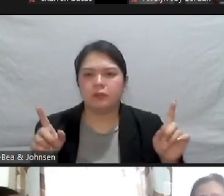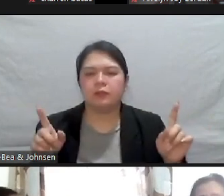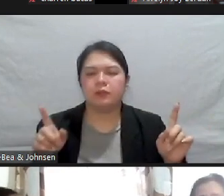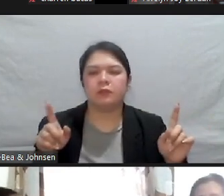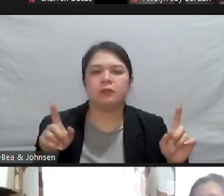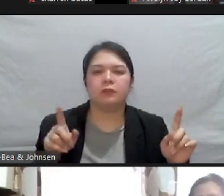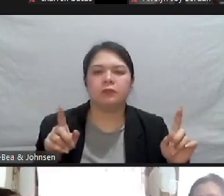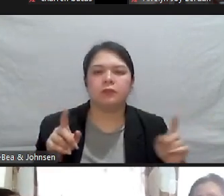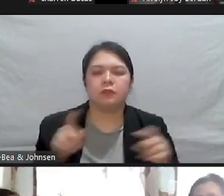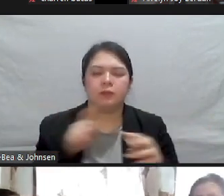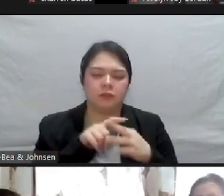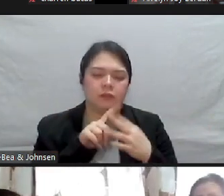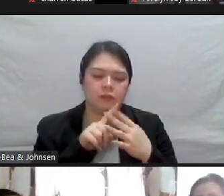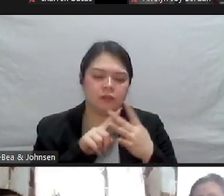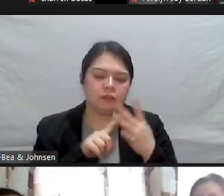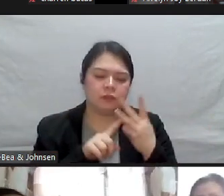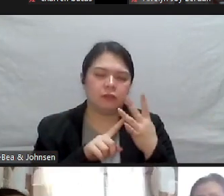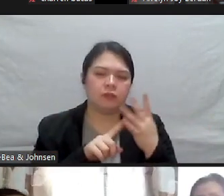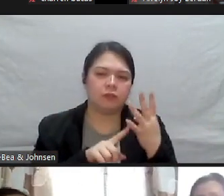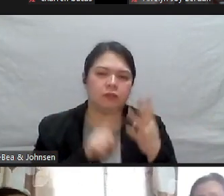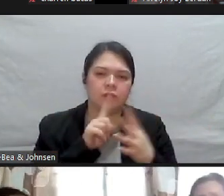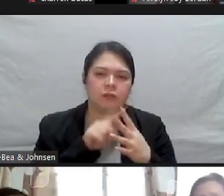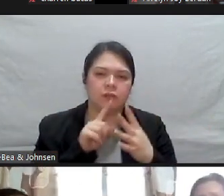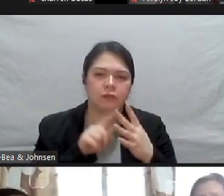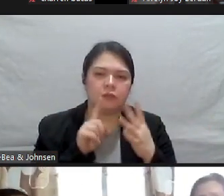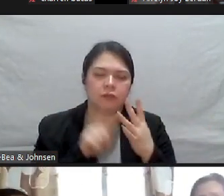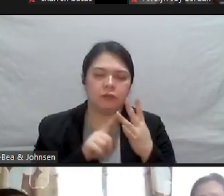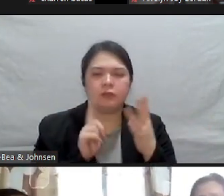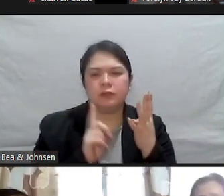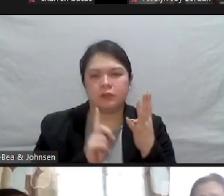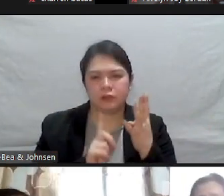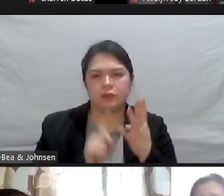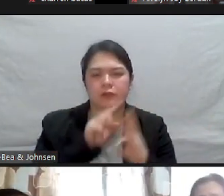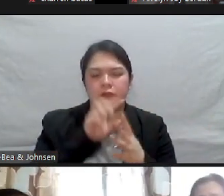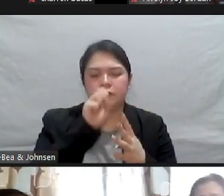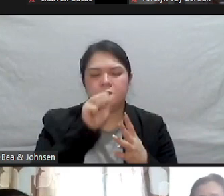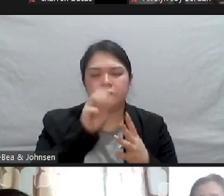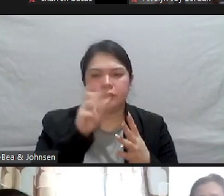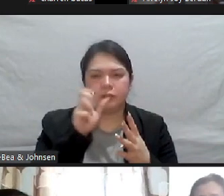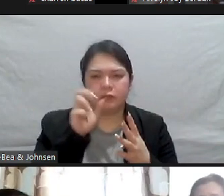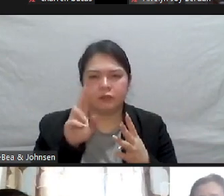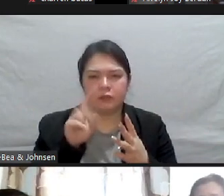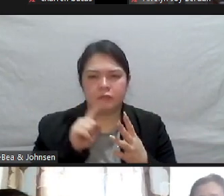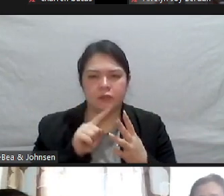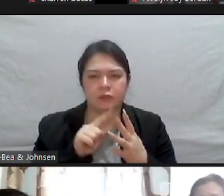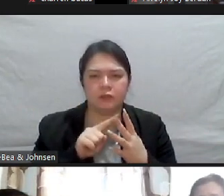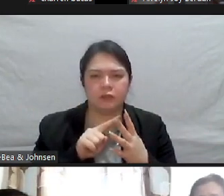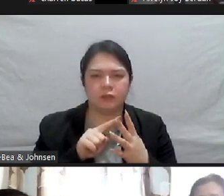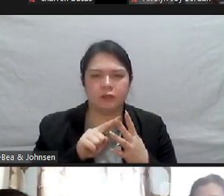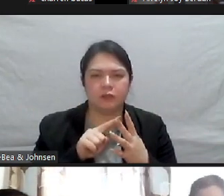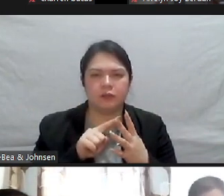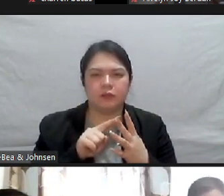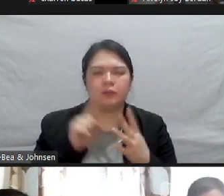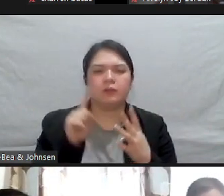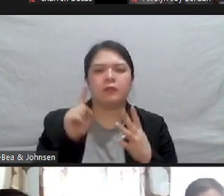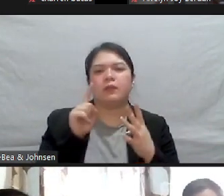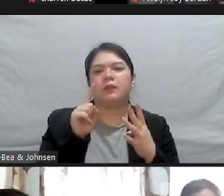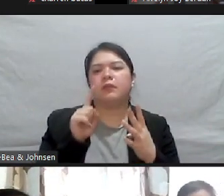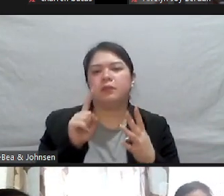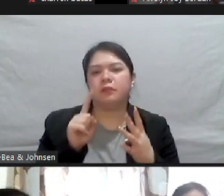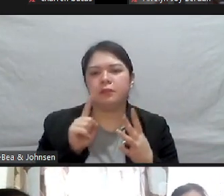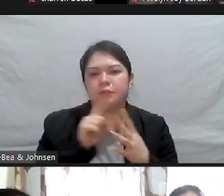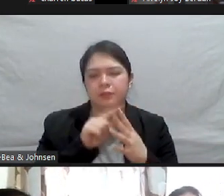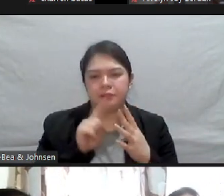ang dialects dito sa amin. Samar Waray, Leyte Waray, Ija-Ija. Ija-Ija ba to? Bohol ba to?